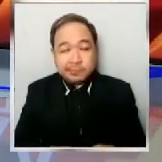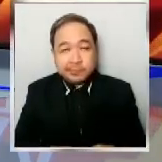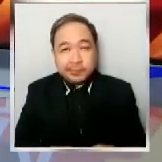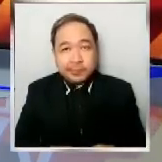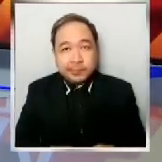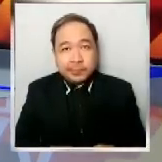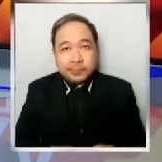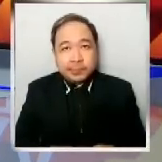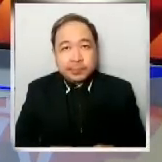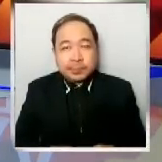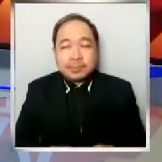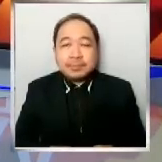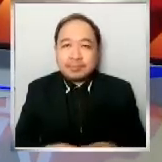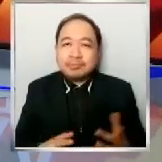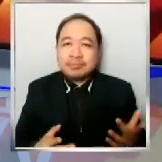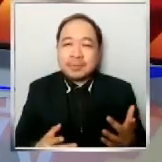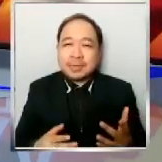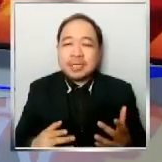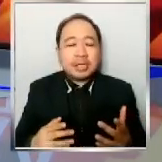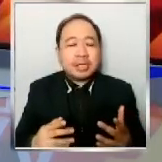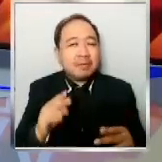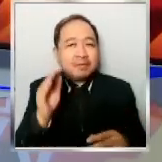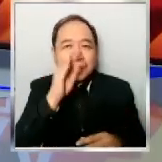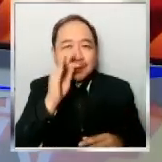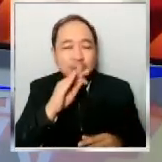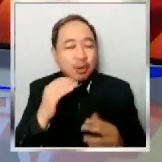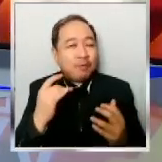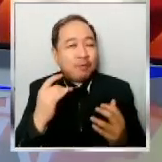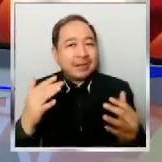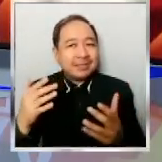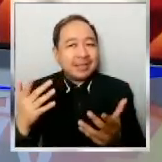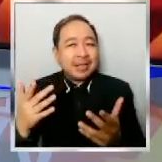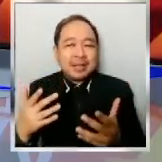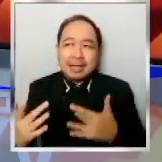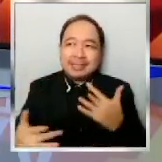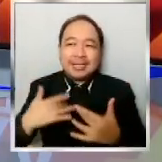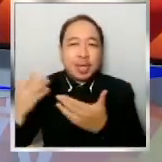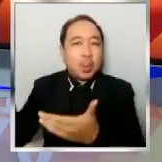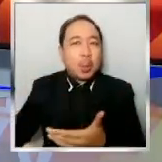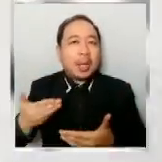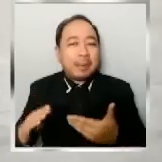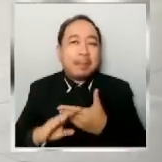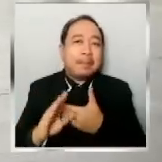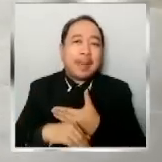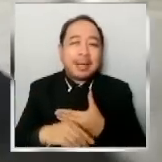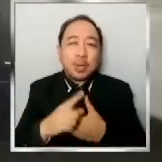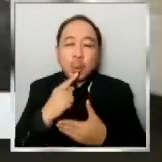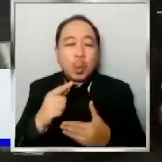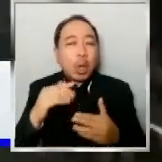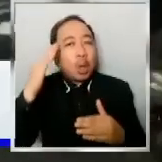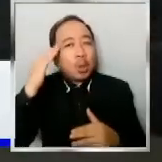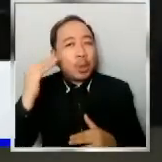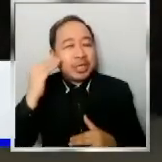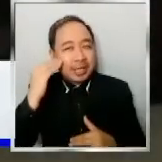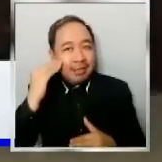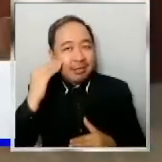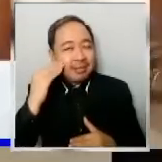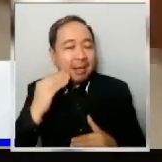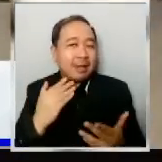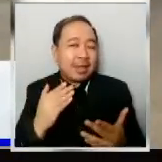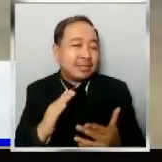Mainit na tinanggap ng Pinoy fans ang pagbabalik Pilipinas ng Korean superstar na si Kim Soo-yeon.